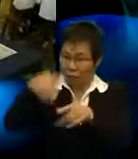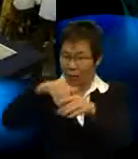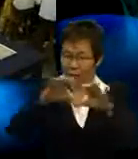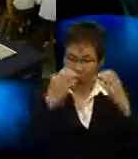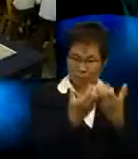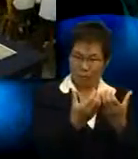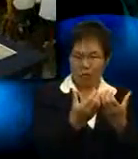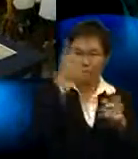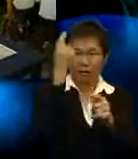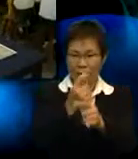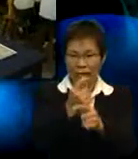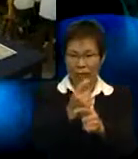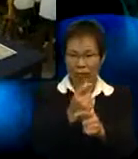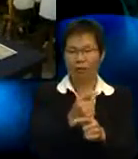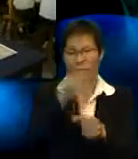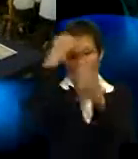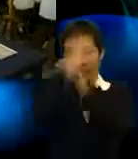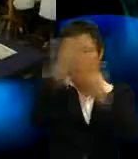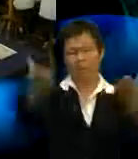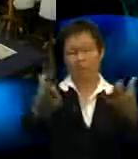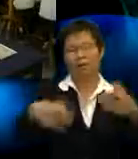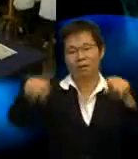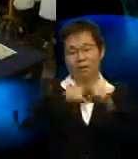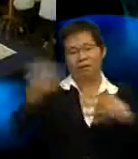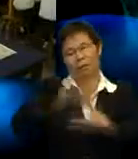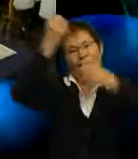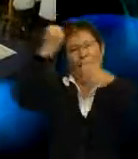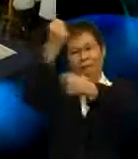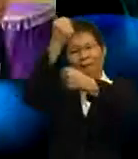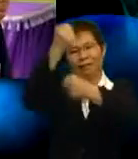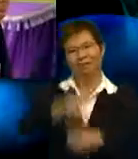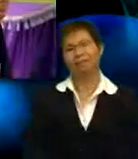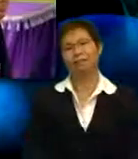tertentu diisytiharkan sebagai pemenang.